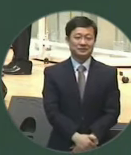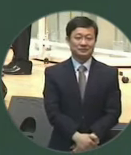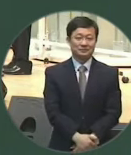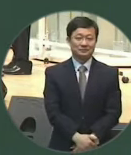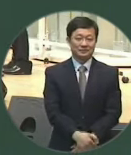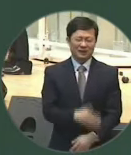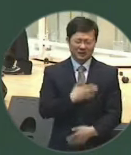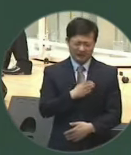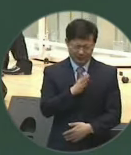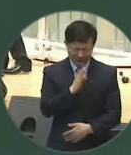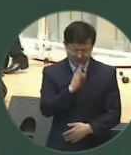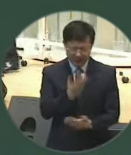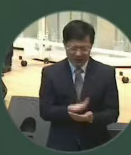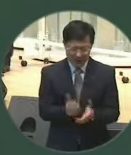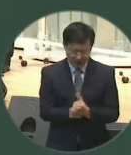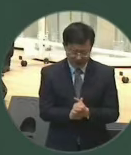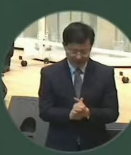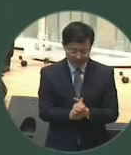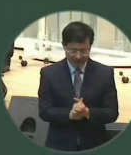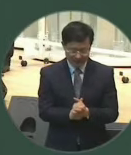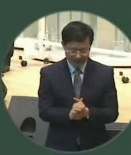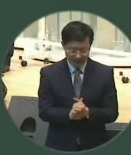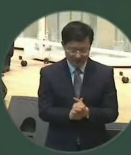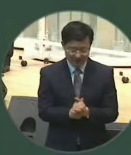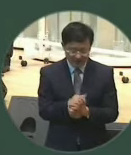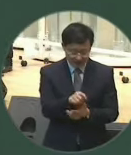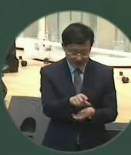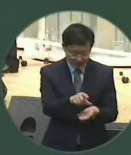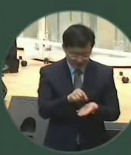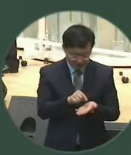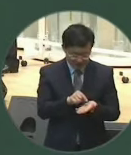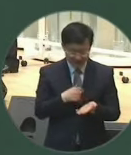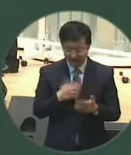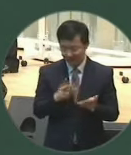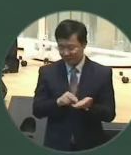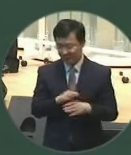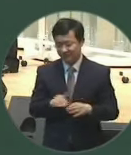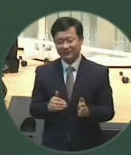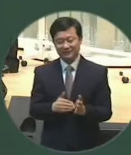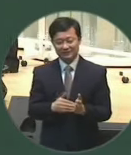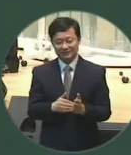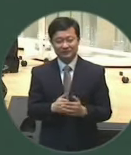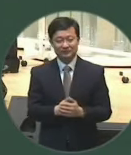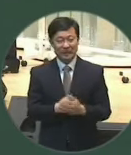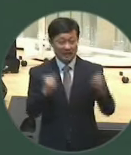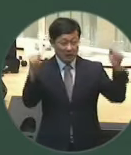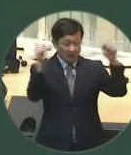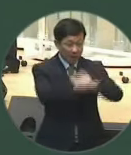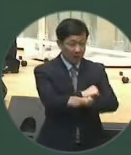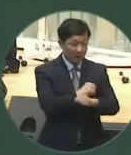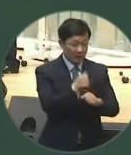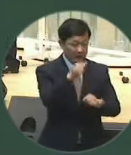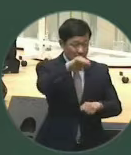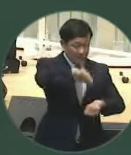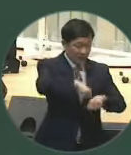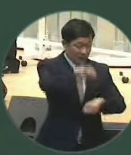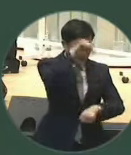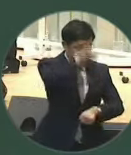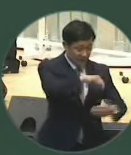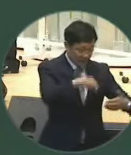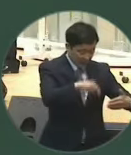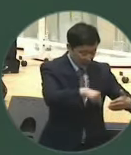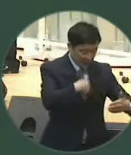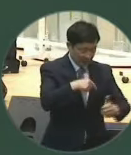난 진짜 아멘했어요. And I really said amen. 그거로 끝났어요. And everything was over. 멸망받아야 되는 재앙에서 나를 건지신